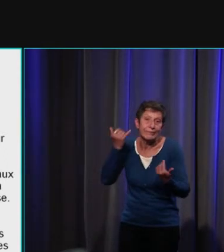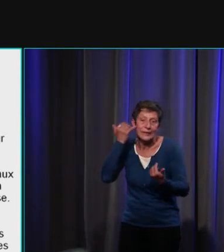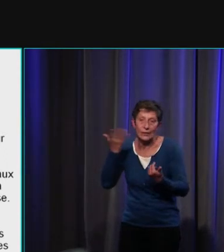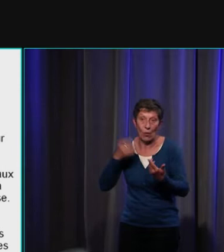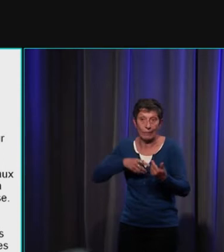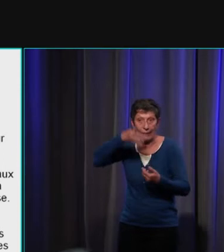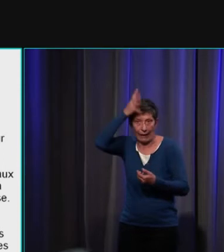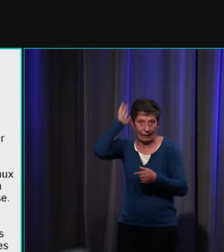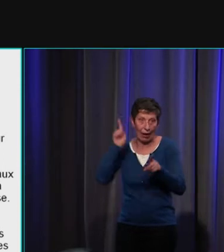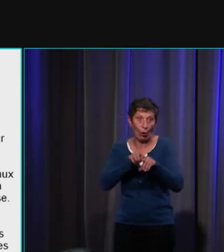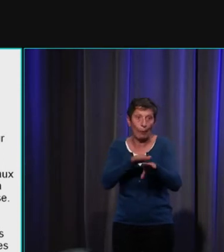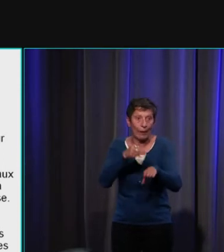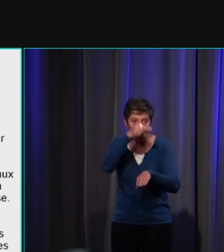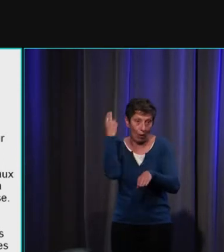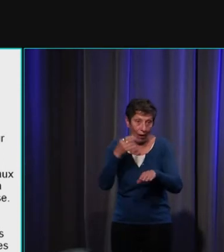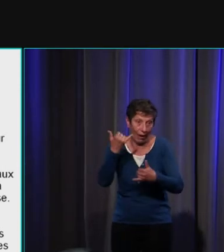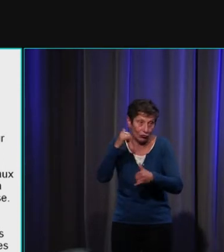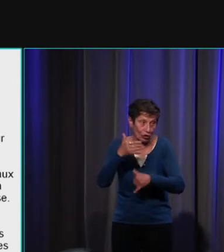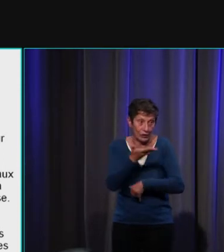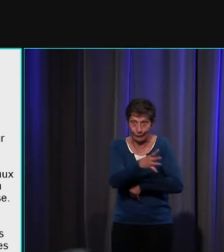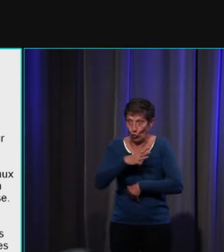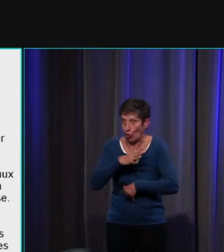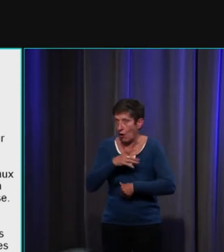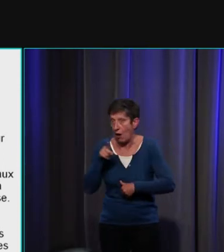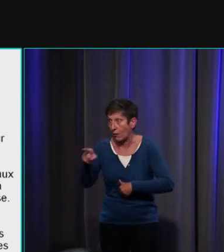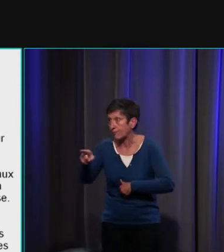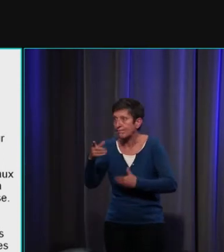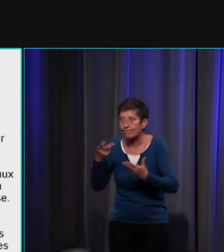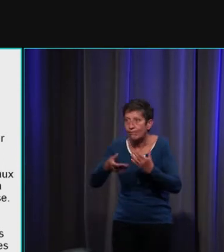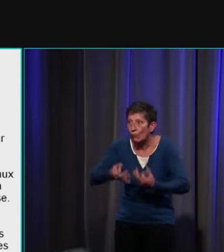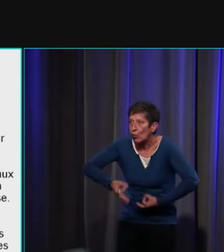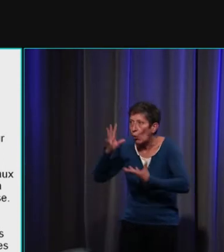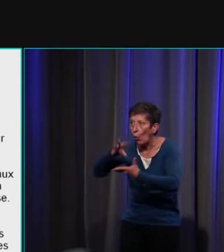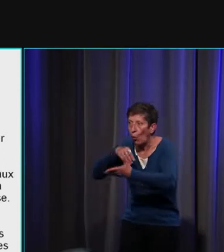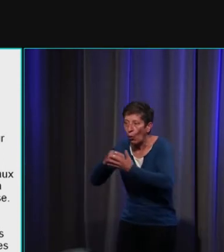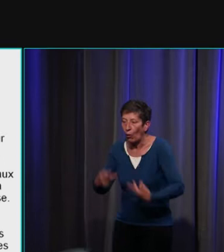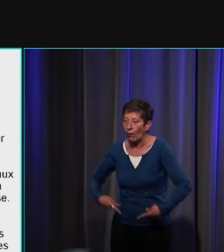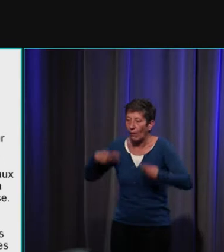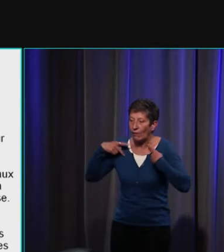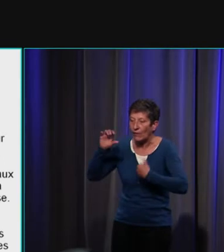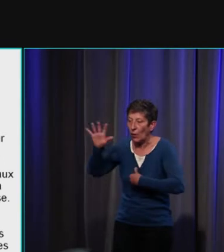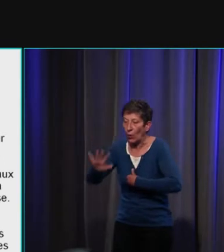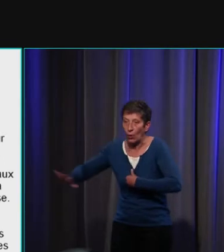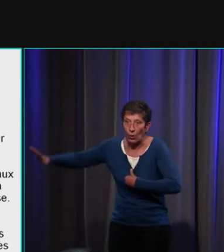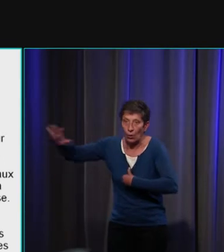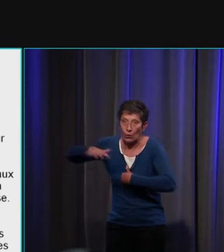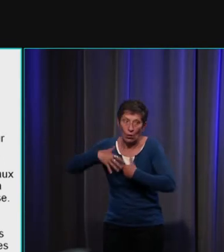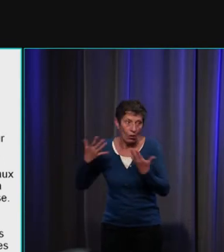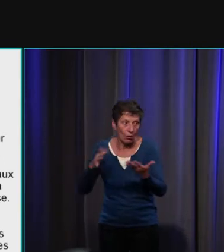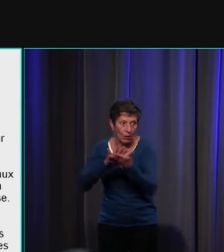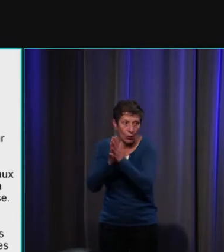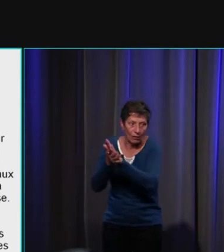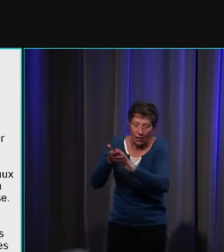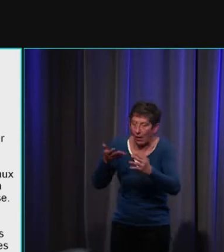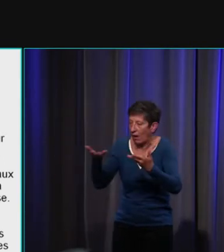l'algérie qui se sont trop adapté à la vie d'orient c'est le vin en libye dean voyez ce genre de